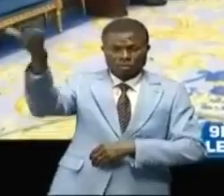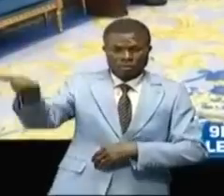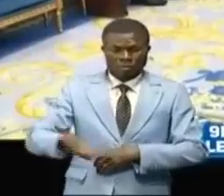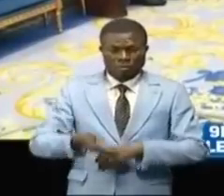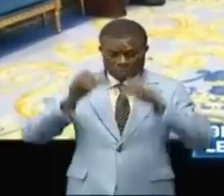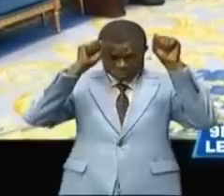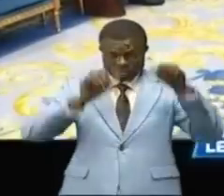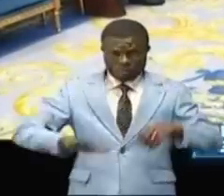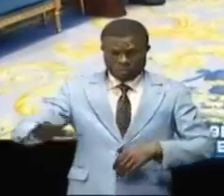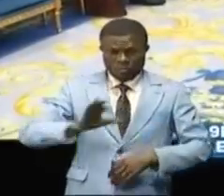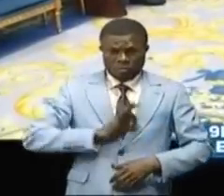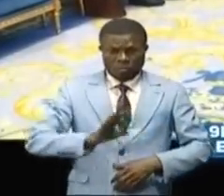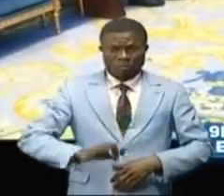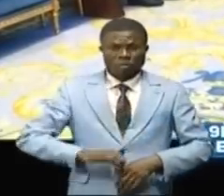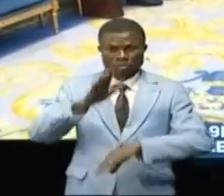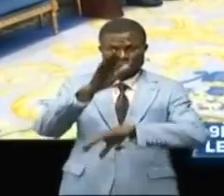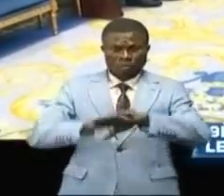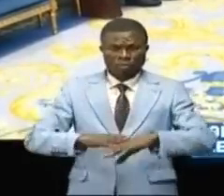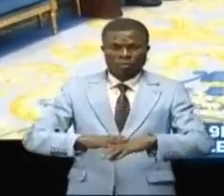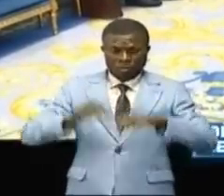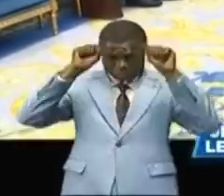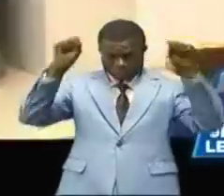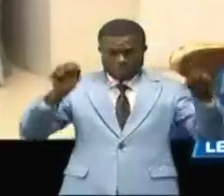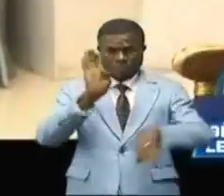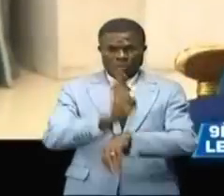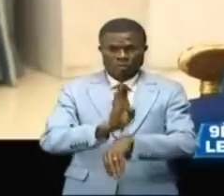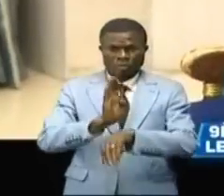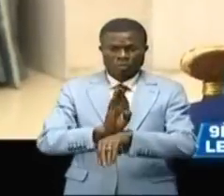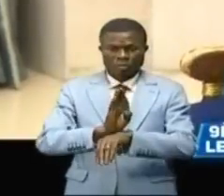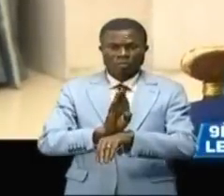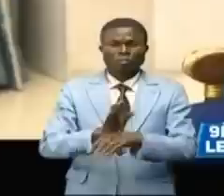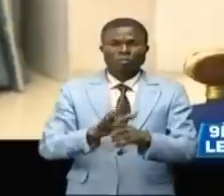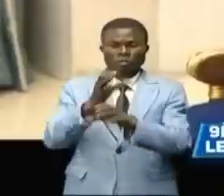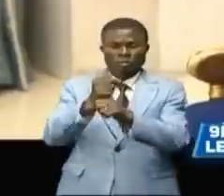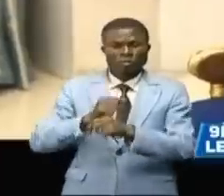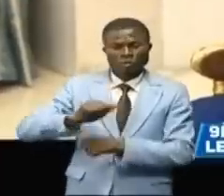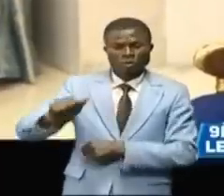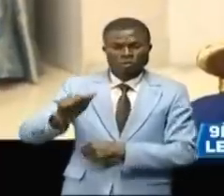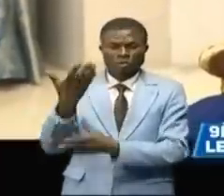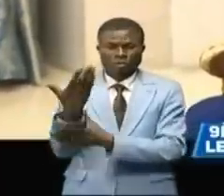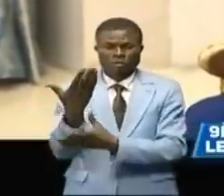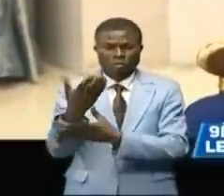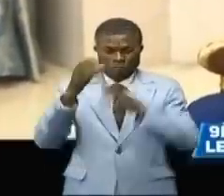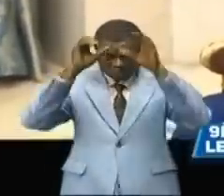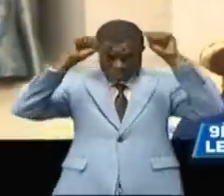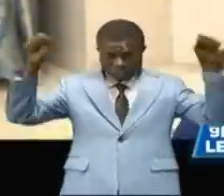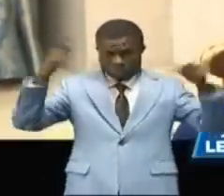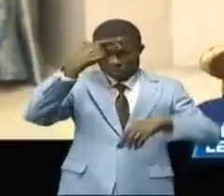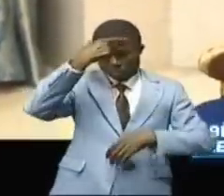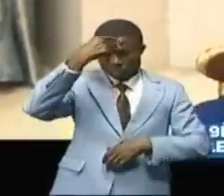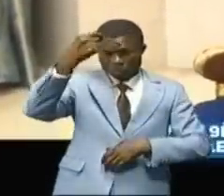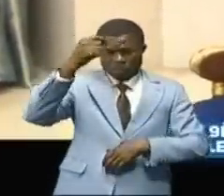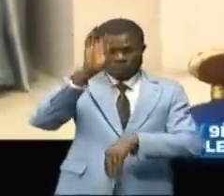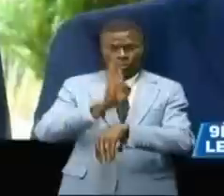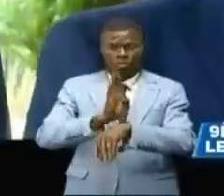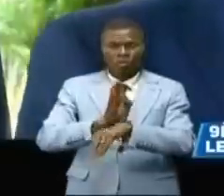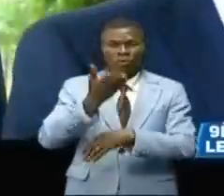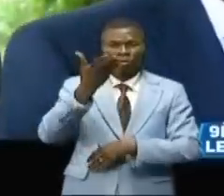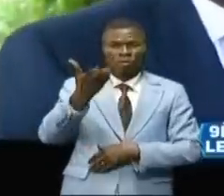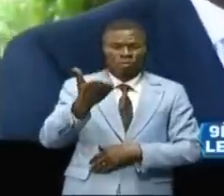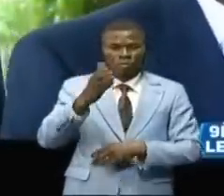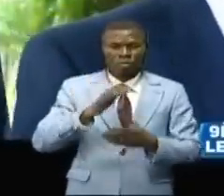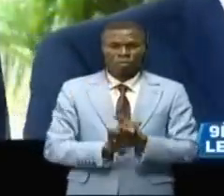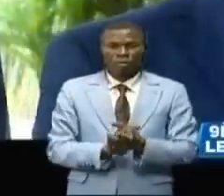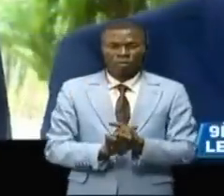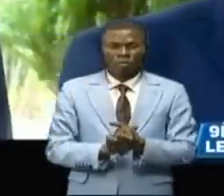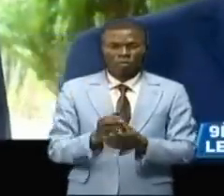République, Félix-Antoine Tshisekedi du Tshilombo, a été reçu personnellement par le président Denis Sassou Nguesso. Alors, il